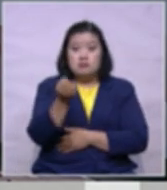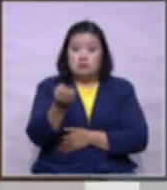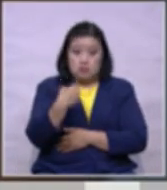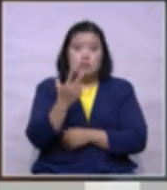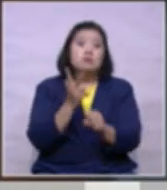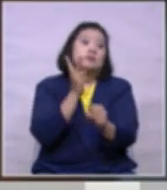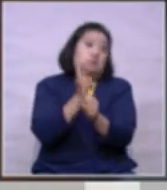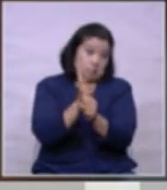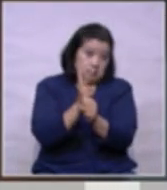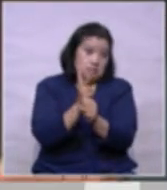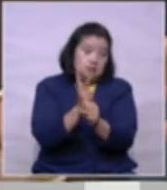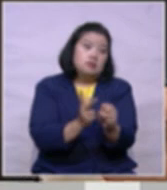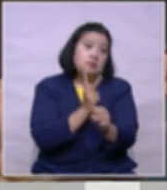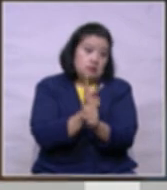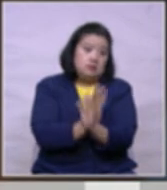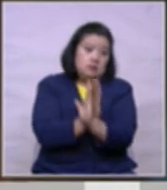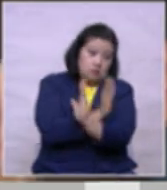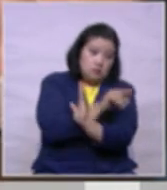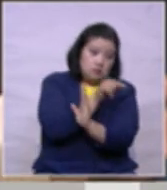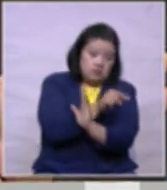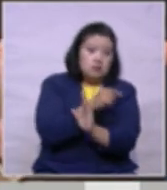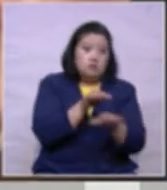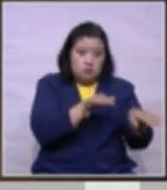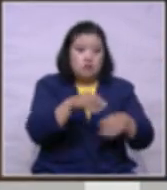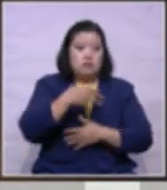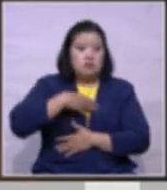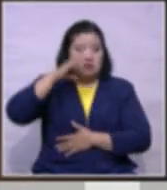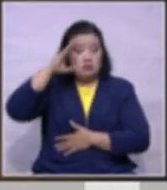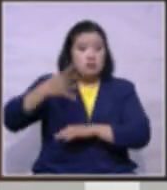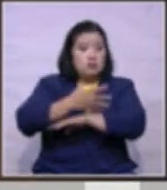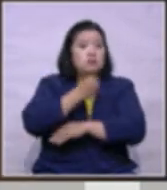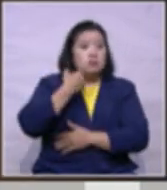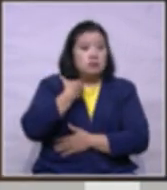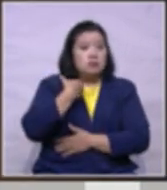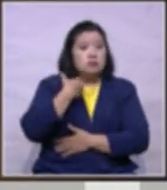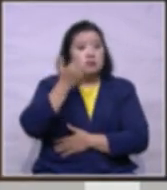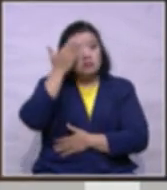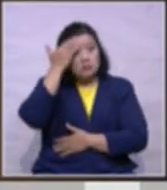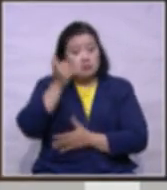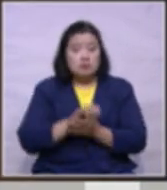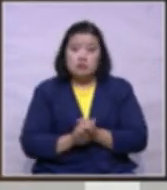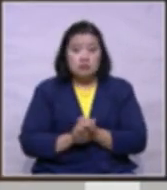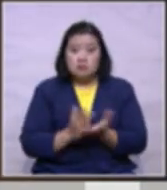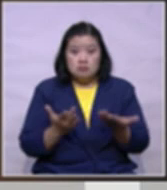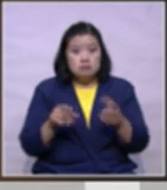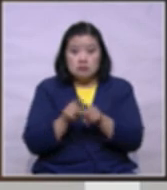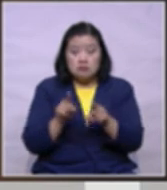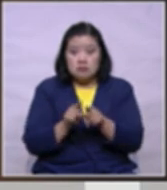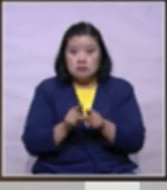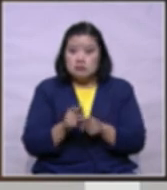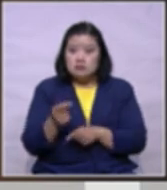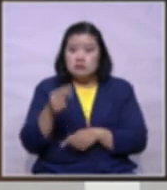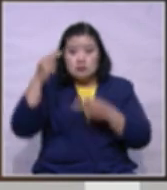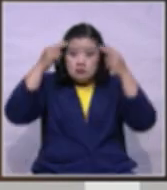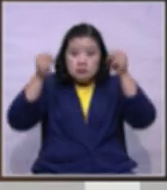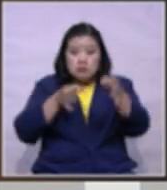ไม่ใช่แค่วันนั้นวันเดียวในระหว่าง5ปีก็ทั้งกับพูดอยู่ครั้ง2ครั้งก็พูดเรื่องนี้ก็ไม่มีคำตอบตกลงว่า เราไม่เคยมีการต